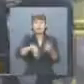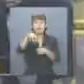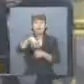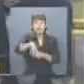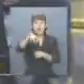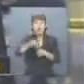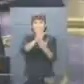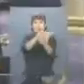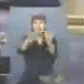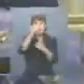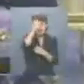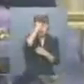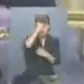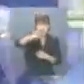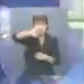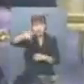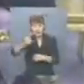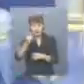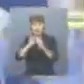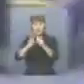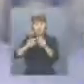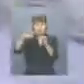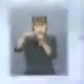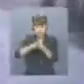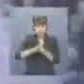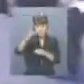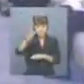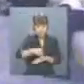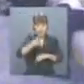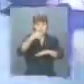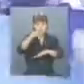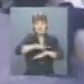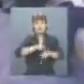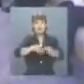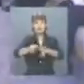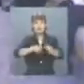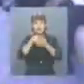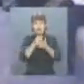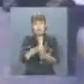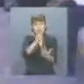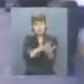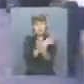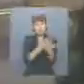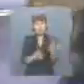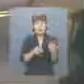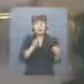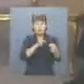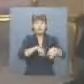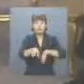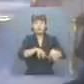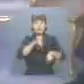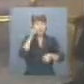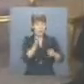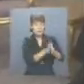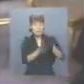แห่งญี่ปุ่นหรือใจกล้าเข้ามาเป็นที่ปรึกษาเพื่อวางแผนบริหารจัดการน้ำในประเทศไทยระยะยาวโดยเห็นว่าแผนที่ใจกล้าเสนอม